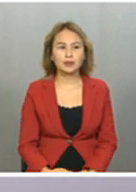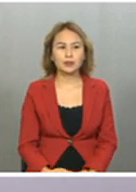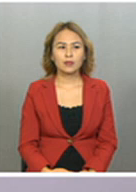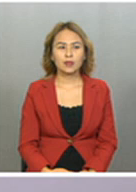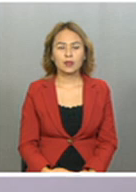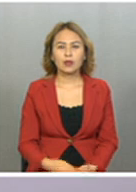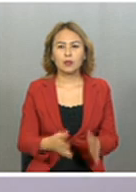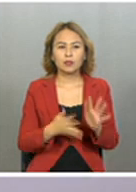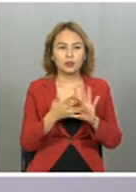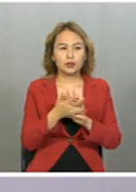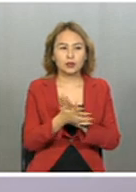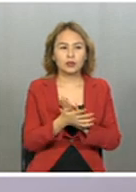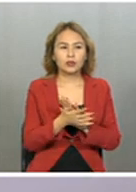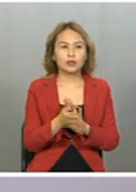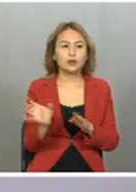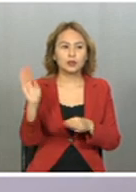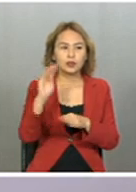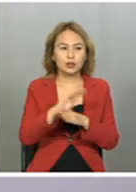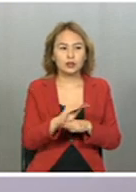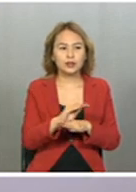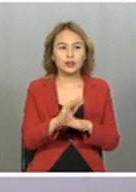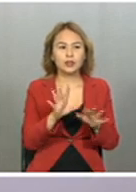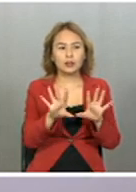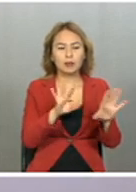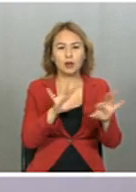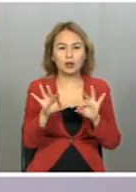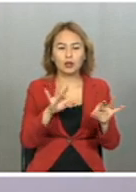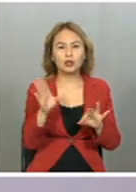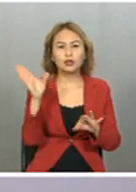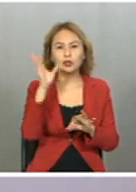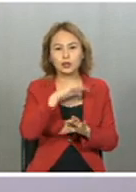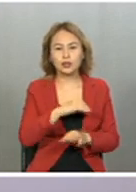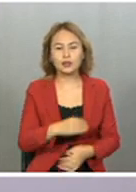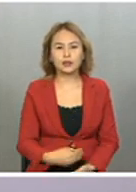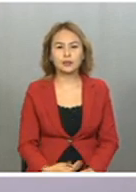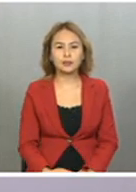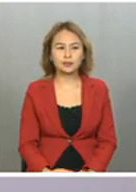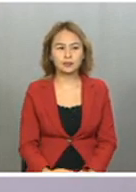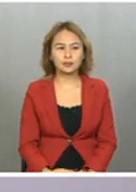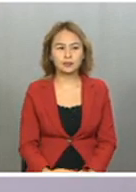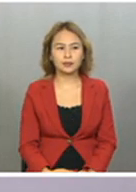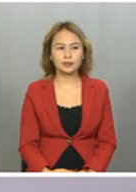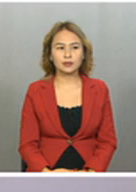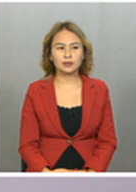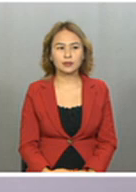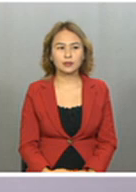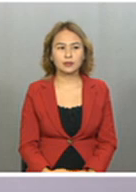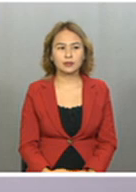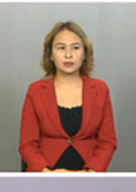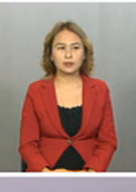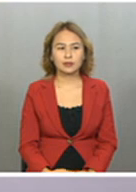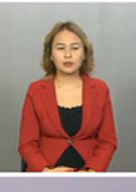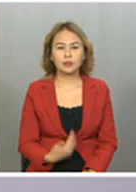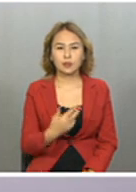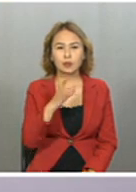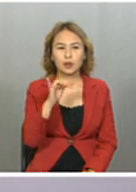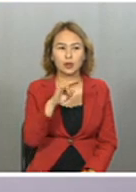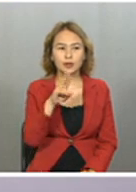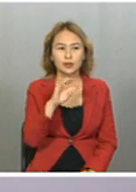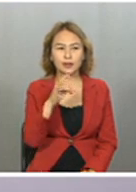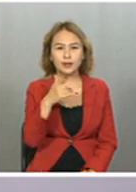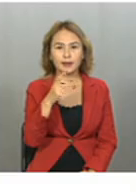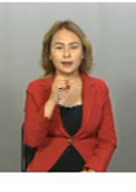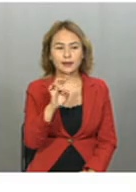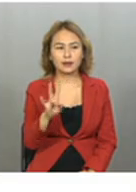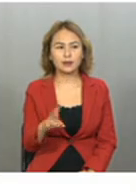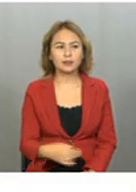Бұтағы ілген үлпершек теріп алып, үлгерсек. Бұл бүлдірген өсімдік